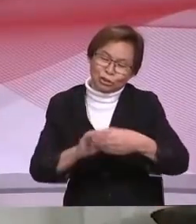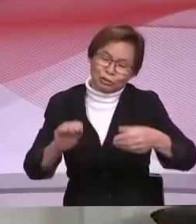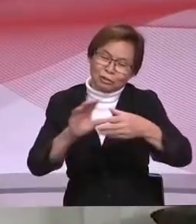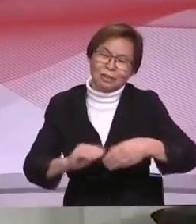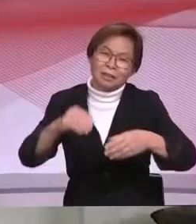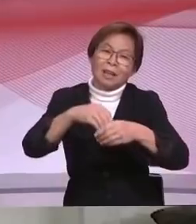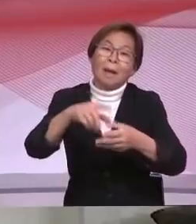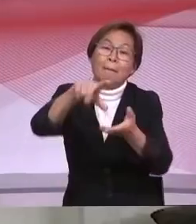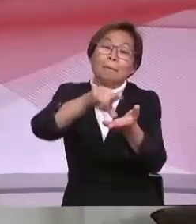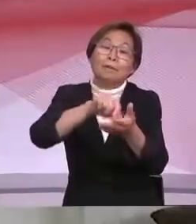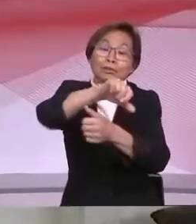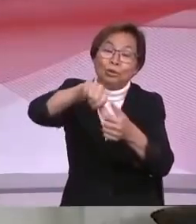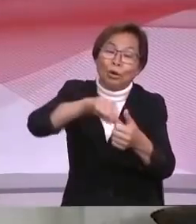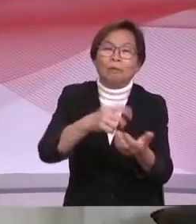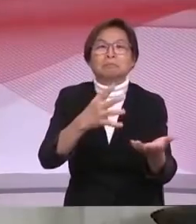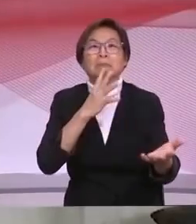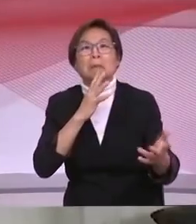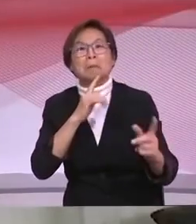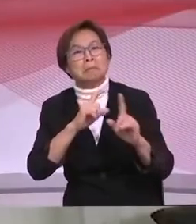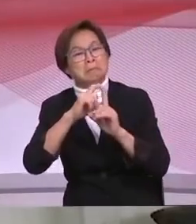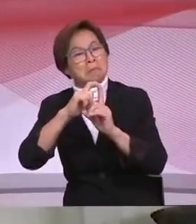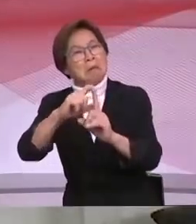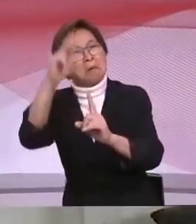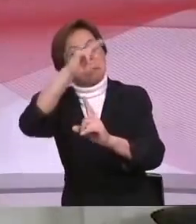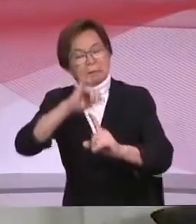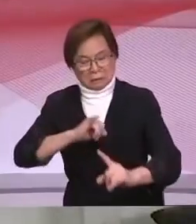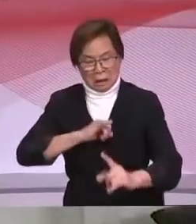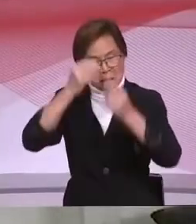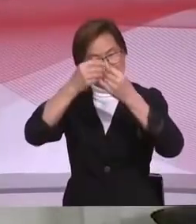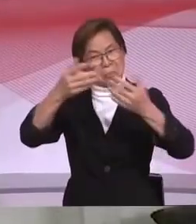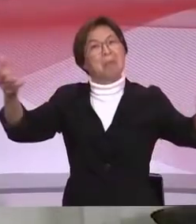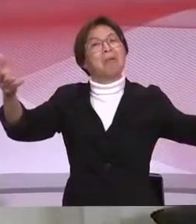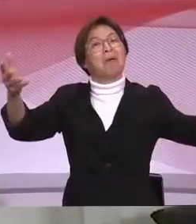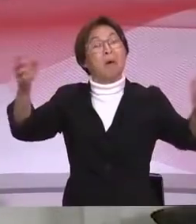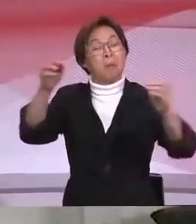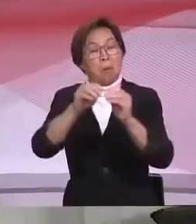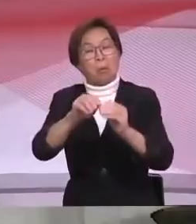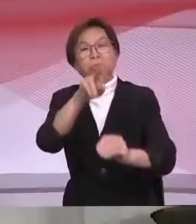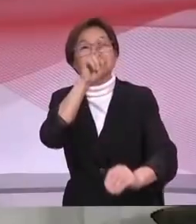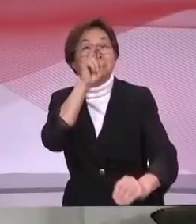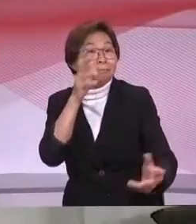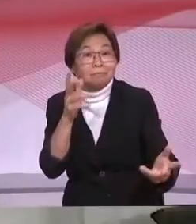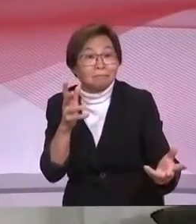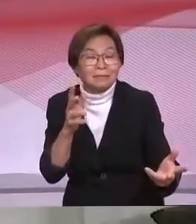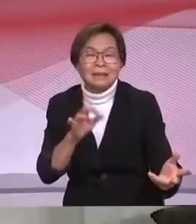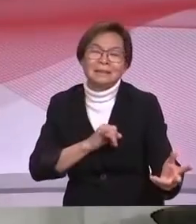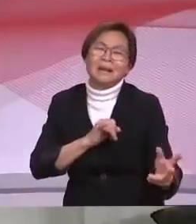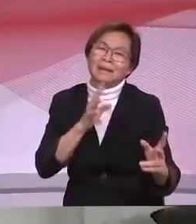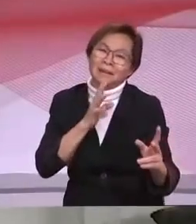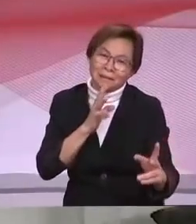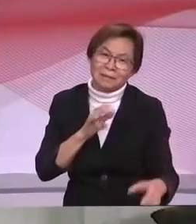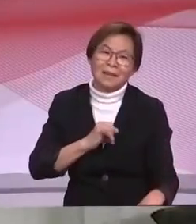sosial yang mengatakan kerajaan akan mengumumkan, saya akan mengumumkan sesuatu yang lebih ketat dan sebagainya. Seperti yang saya